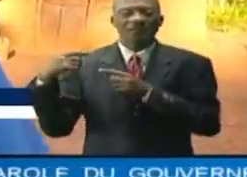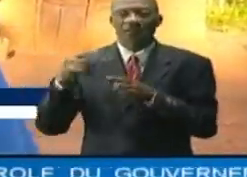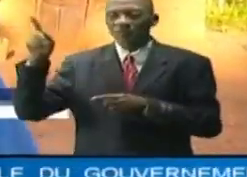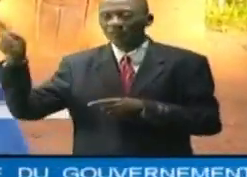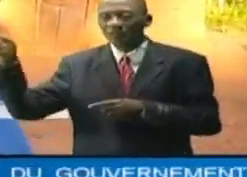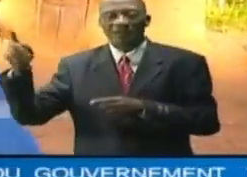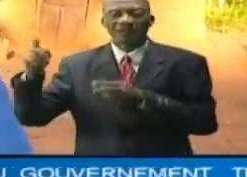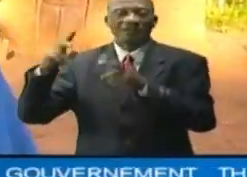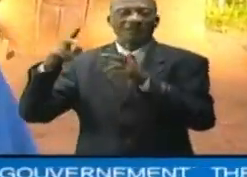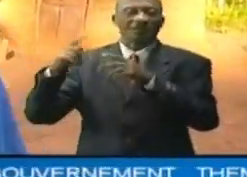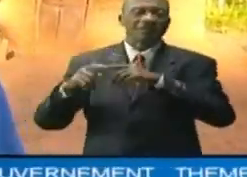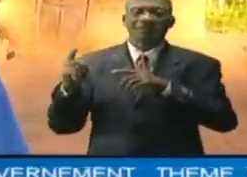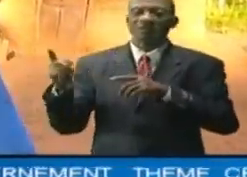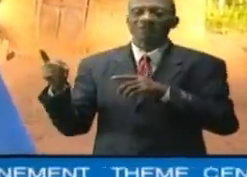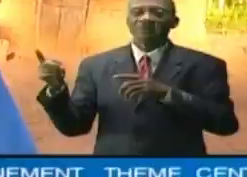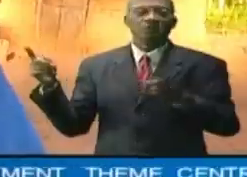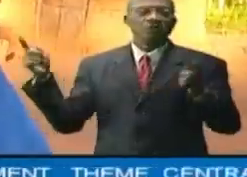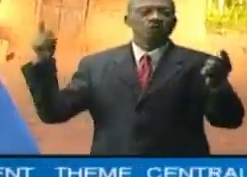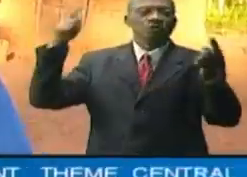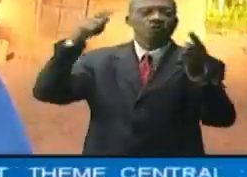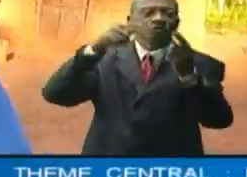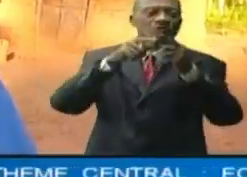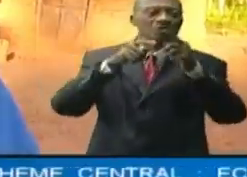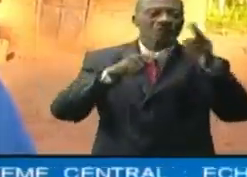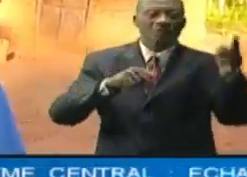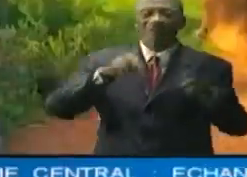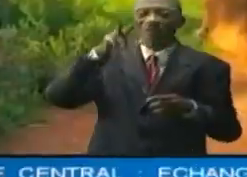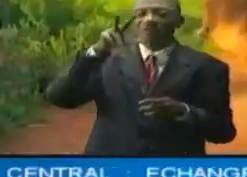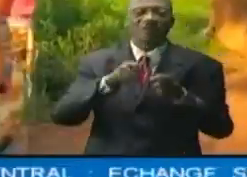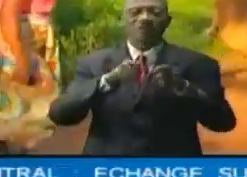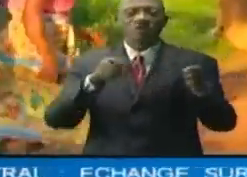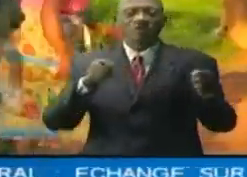barrières dans une distance de 130 km.